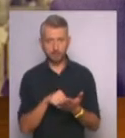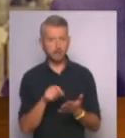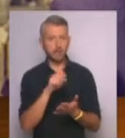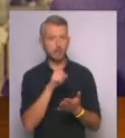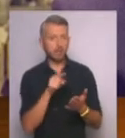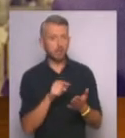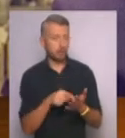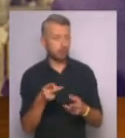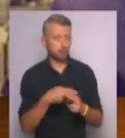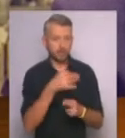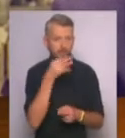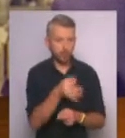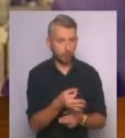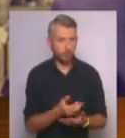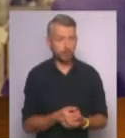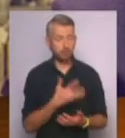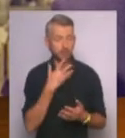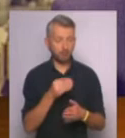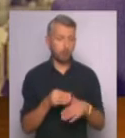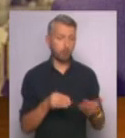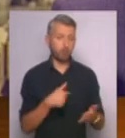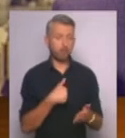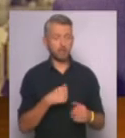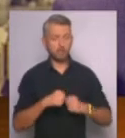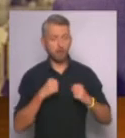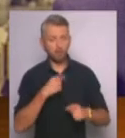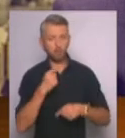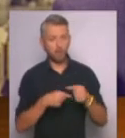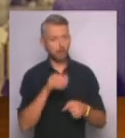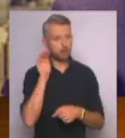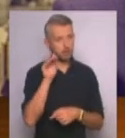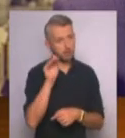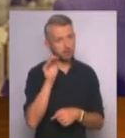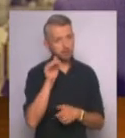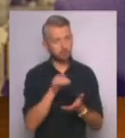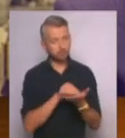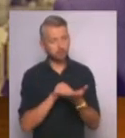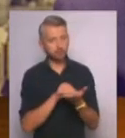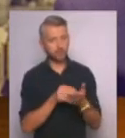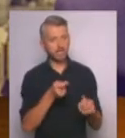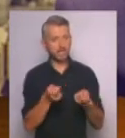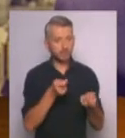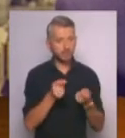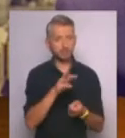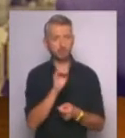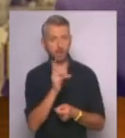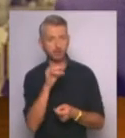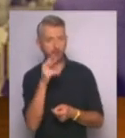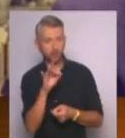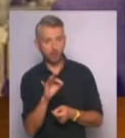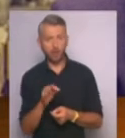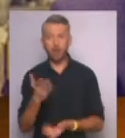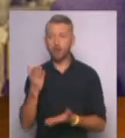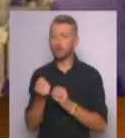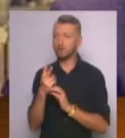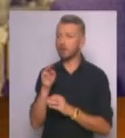запитань без відповіді. Зі свого боку ми намагаємося, постійно про це нагадую і керівництву, і меру Кличку, я казав. А якщо 12 травня